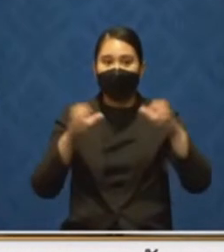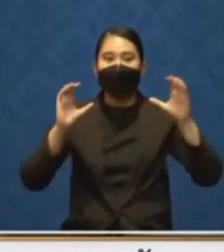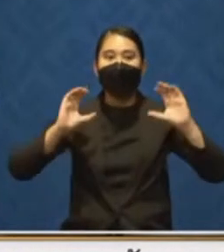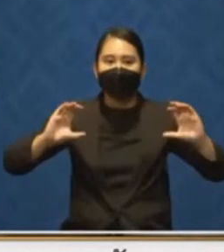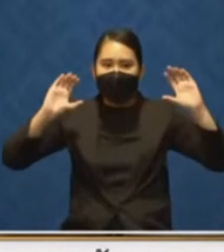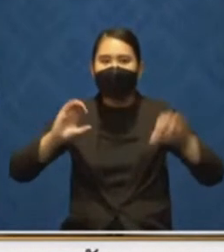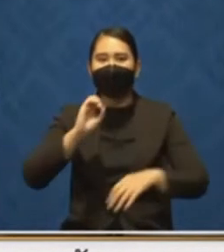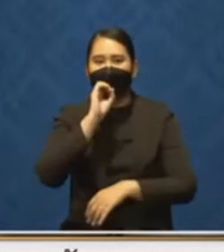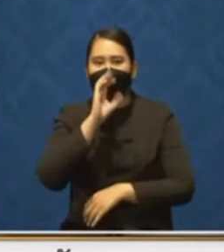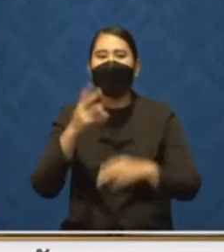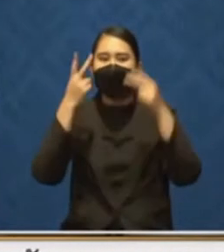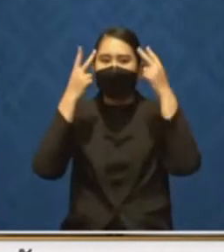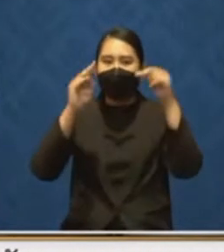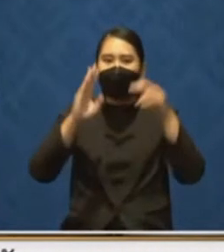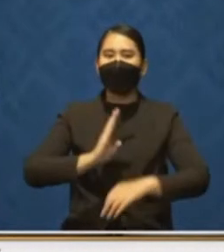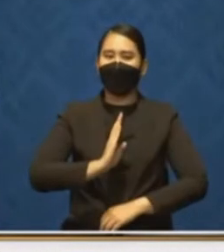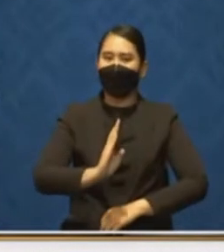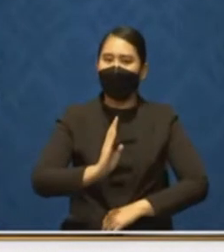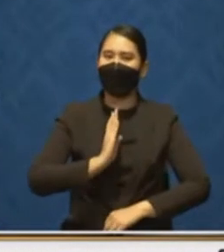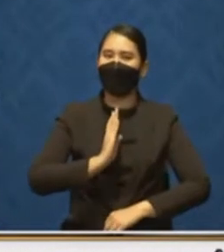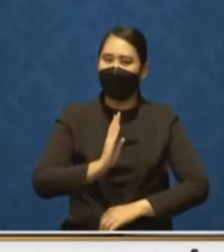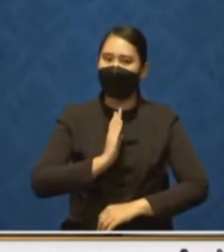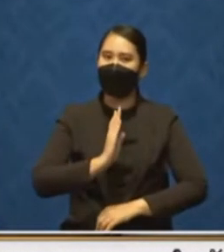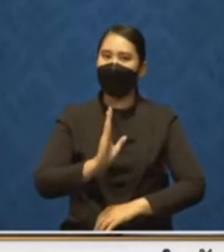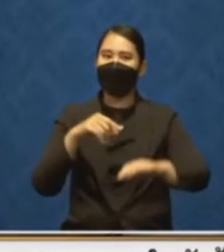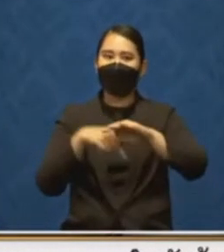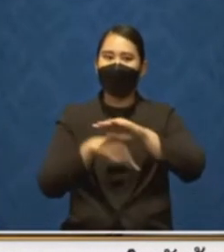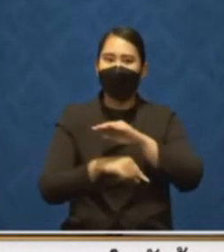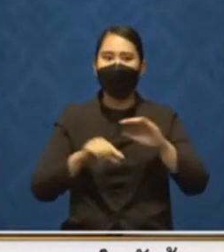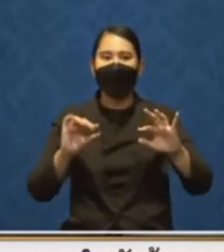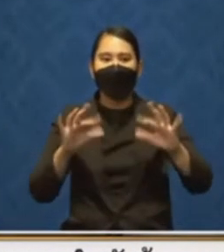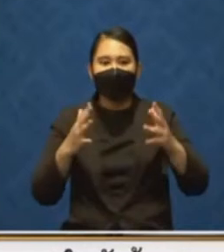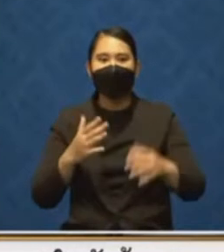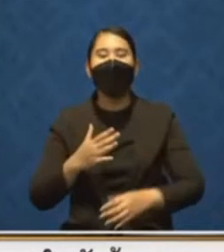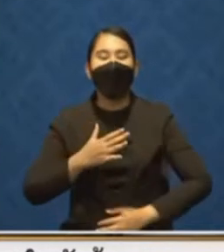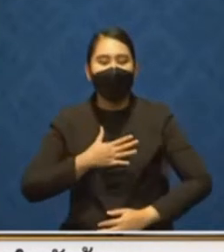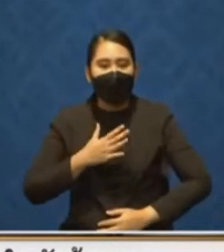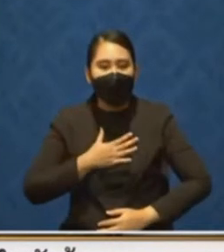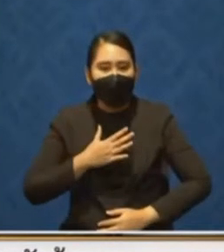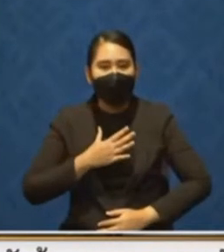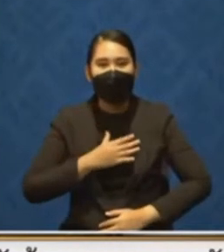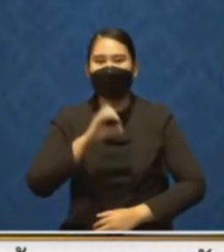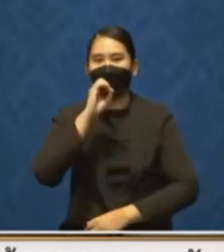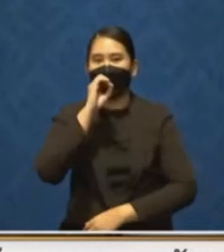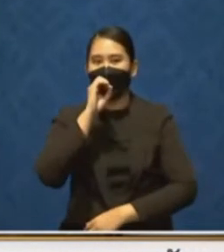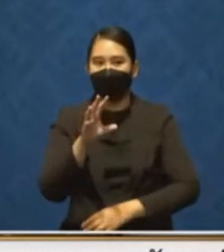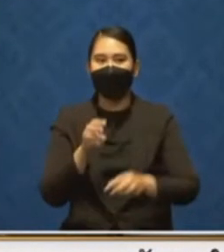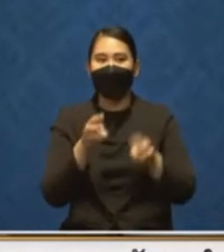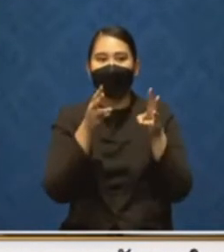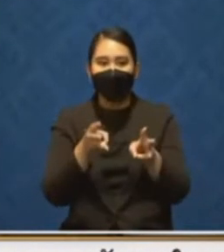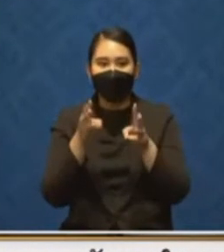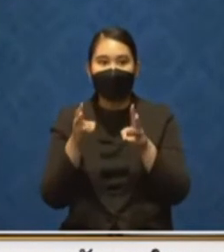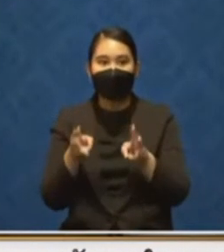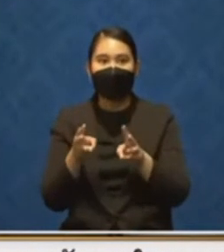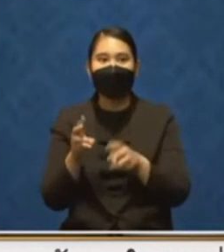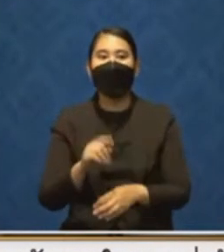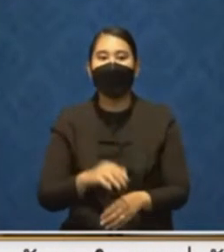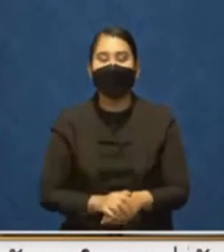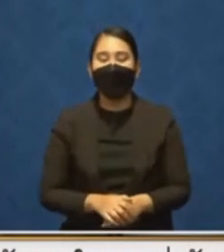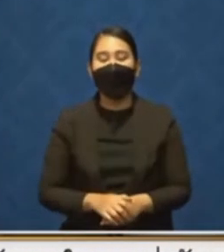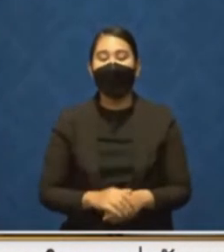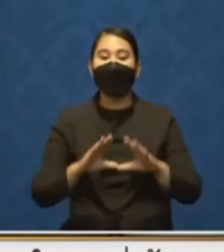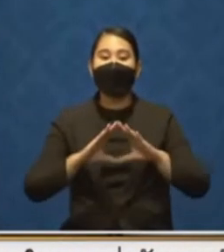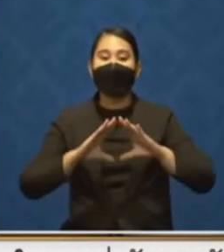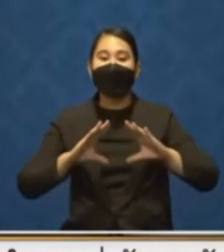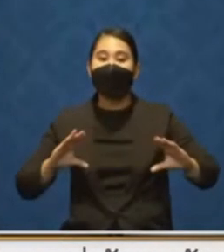นายกคนซื่อสัตย์ไม่ชุดจริตผมจึงบอกไปครับว่าวิธีการซื่อสัตย์สุจริตเนี่ยด้วยวิธีการอยู่เฉยๆล่ะครับ